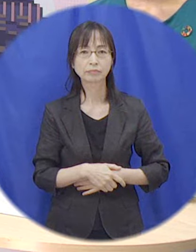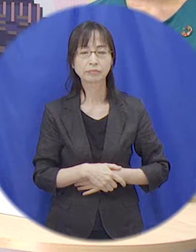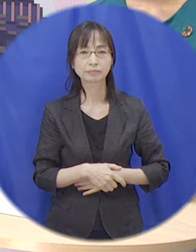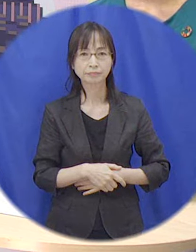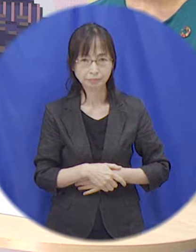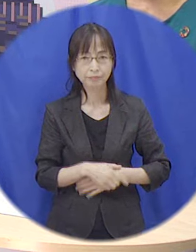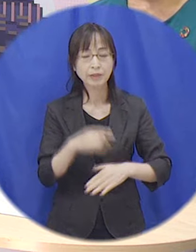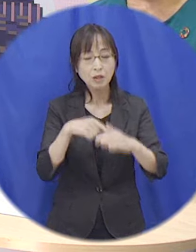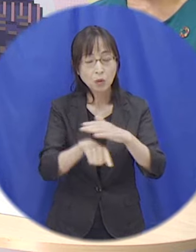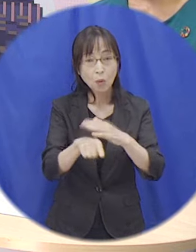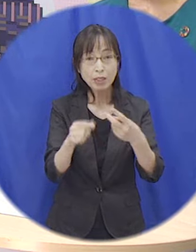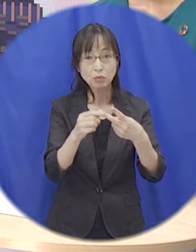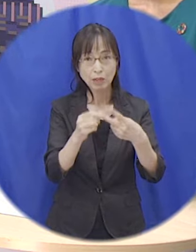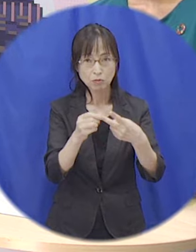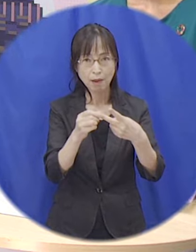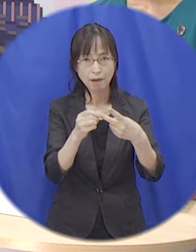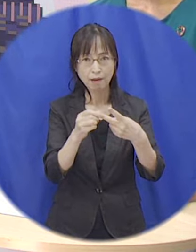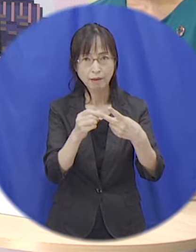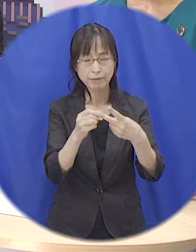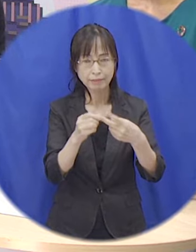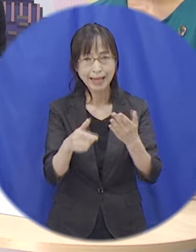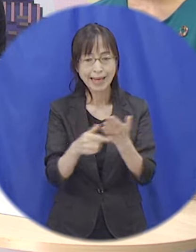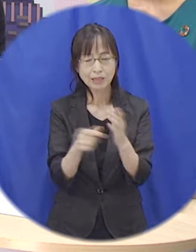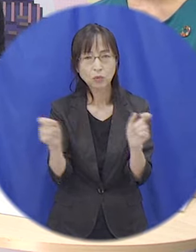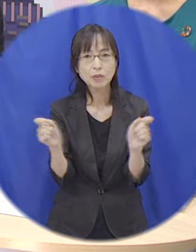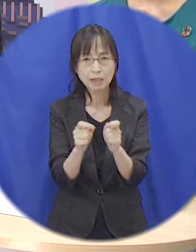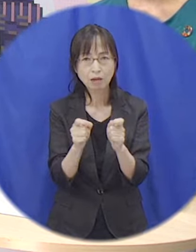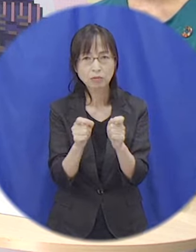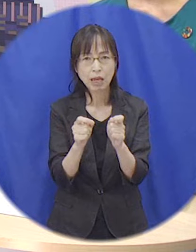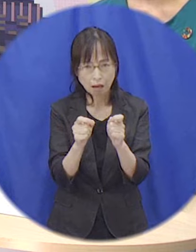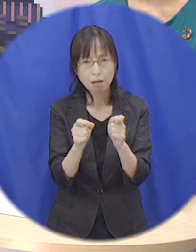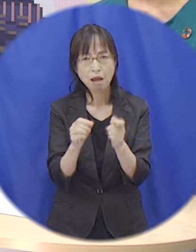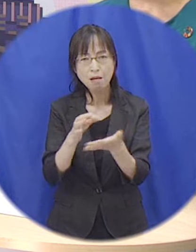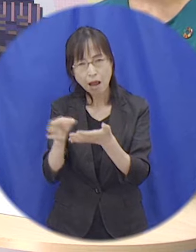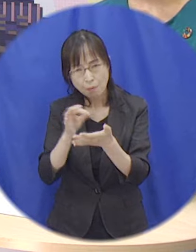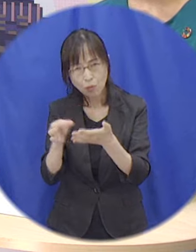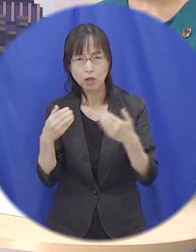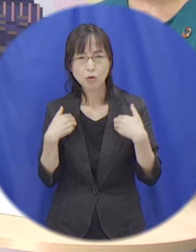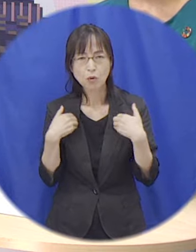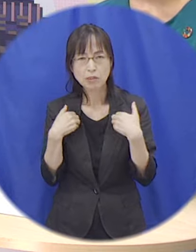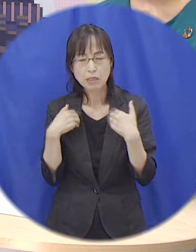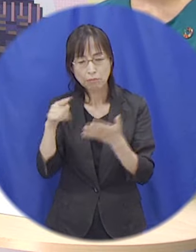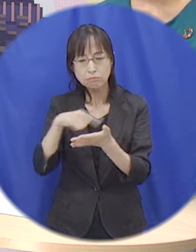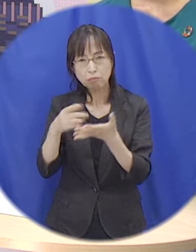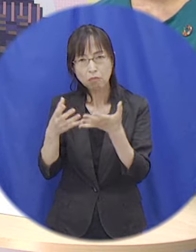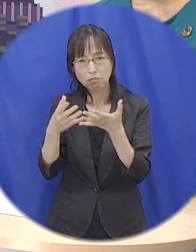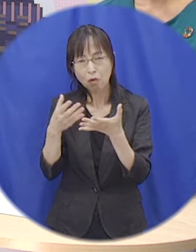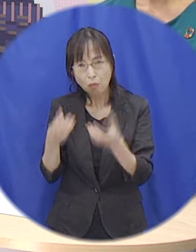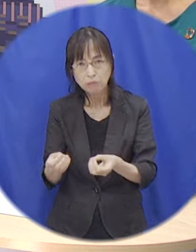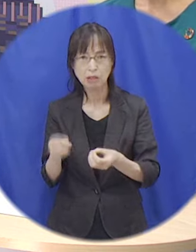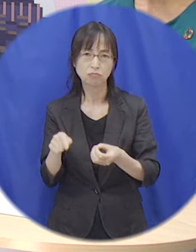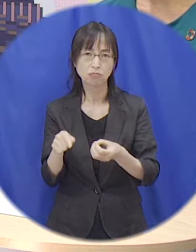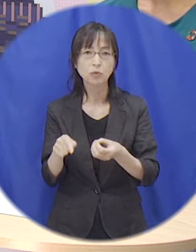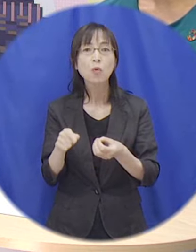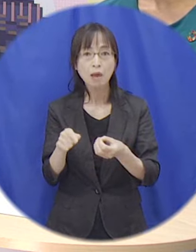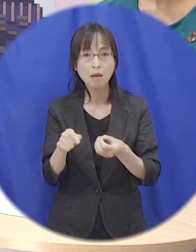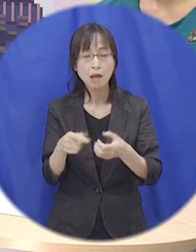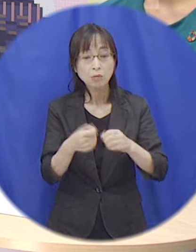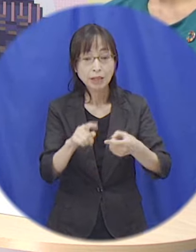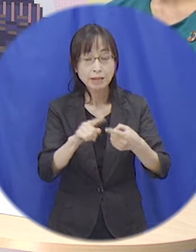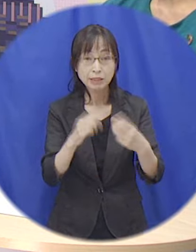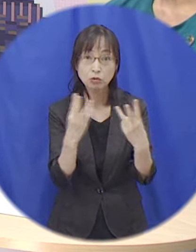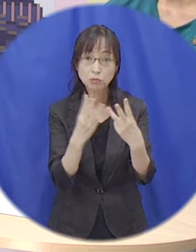て要因2つ目です。駅近辺で用事が済まされているという点なんですが、こちらも具体的な